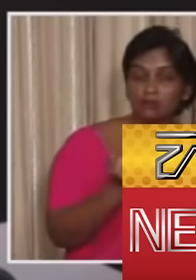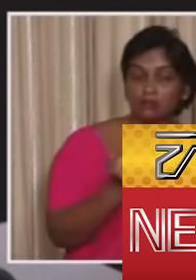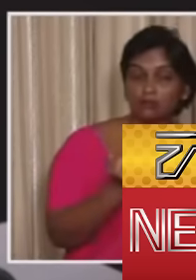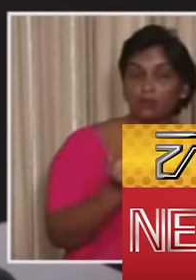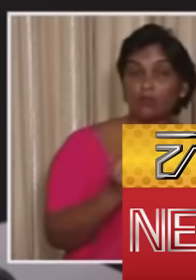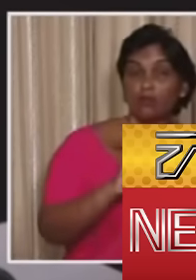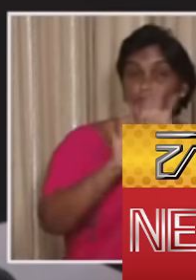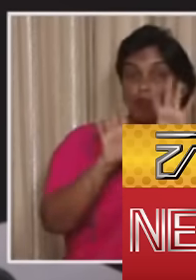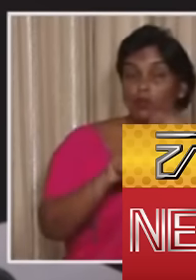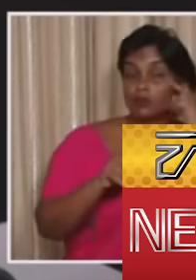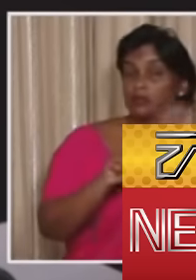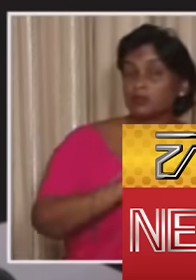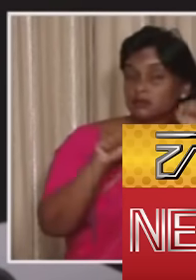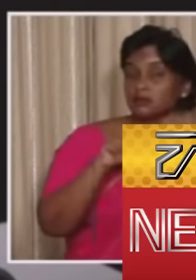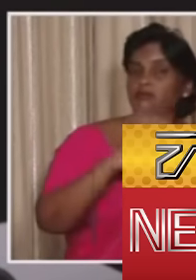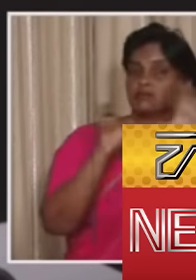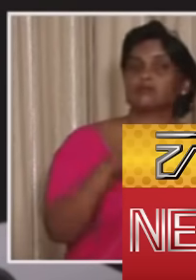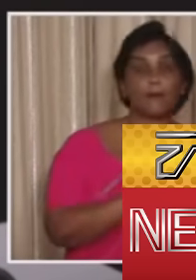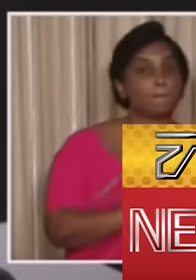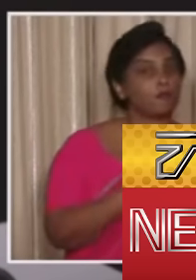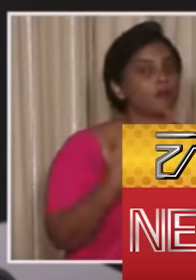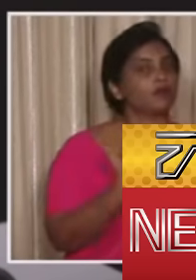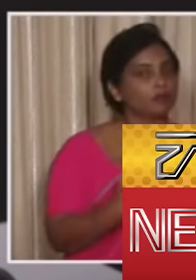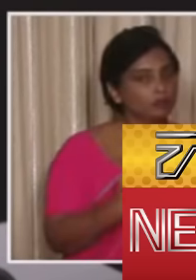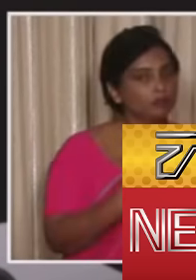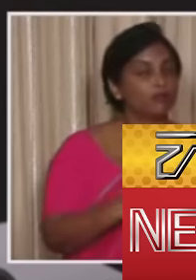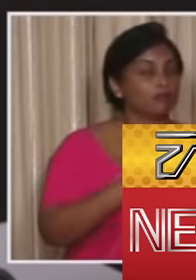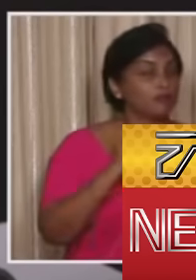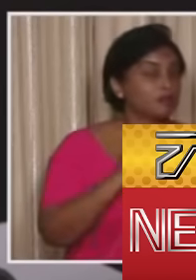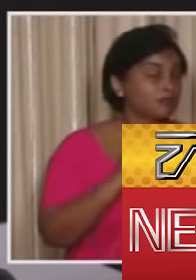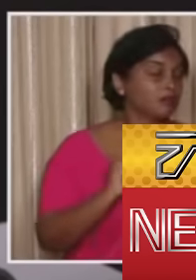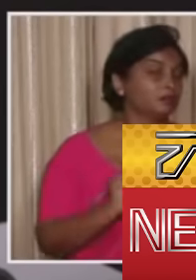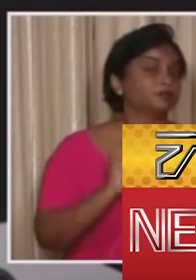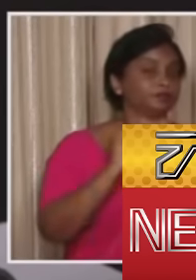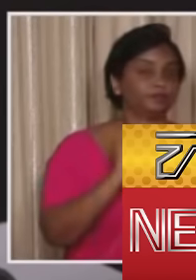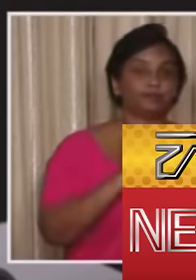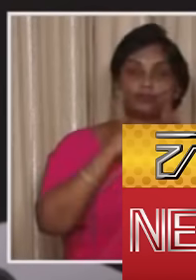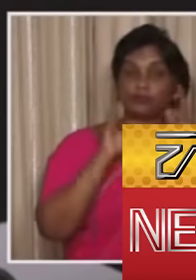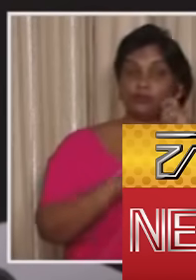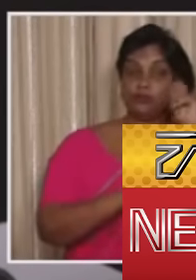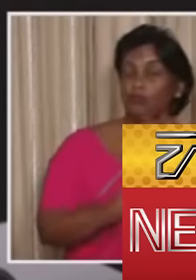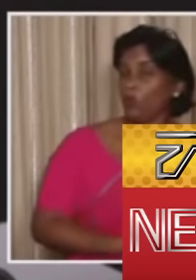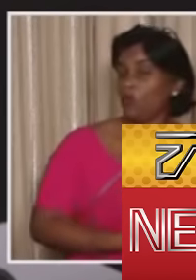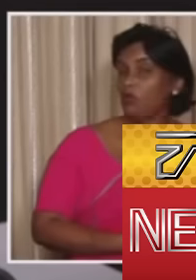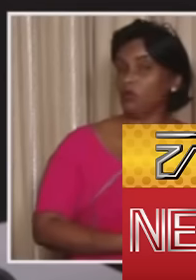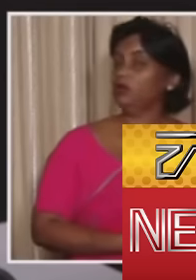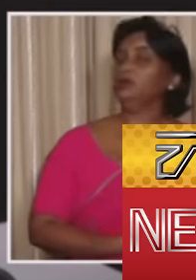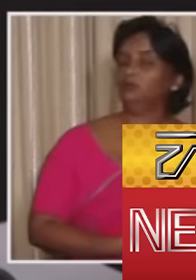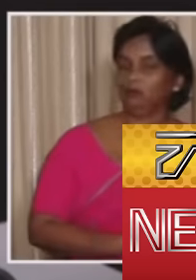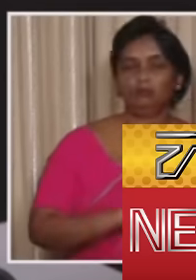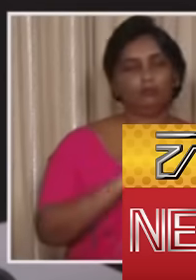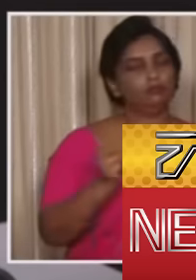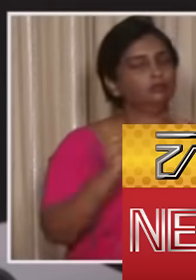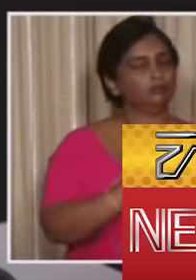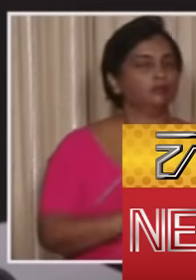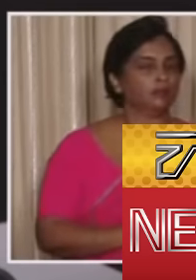පොදු මහජන ව්‍යාපාරයක් බලය අපපත් කර ගැනීමත් ඒ ව්‍යාපාරය හරහා ගොඩනගෙන මහා ජනතා පිබිදීමත් තරහා තමයි මේ රට පරිවර්තනය